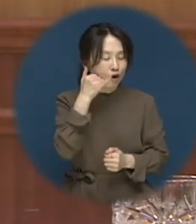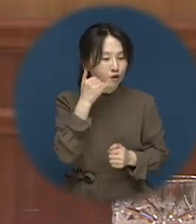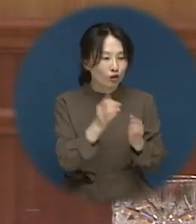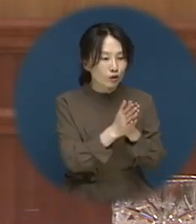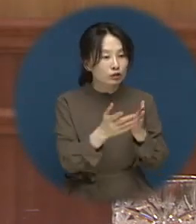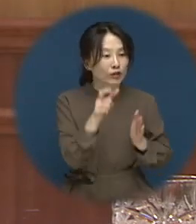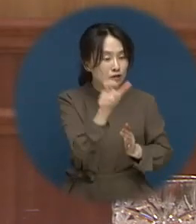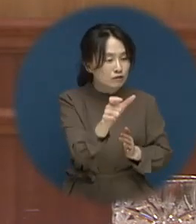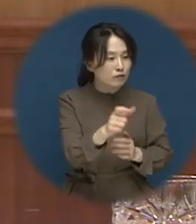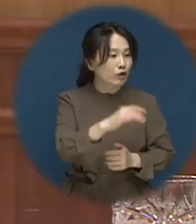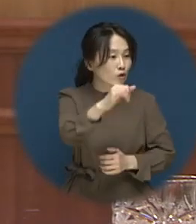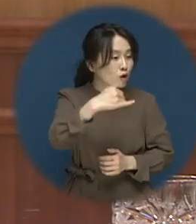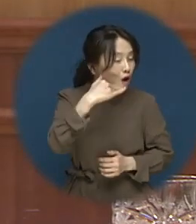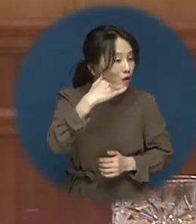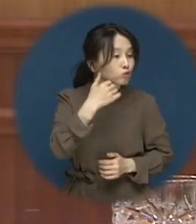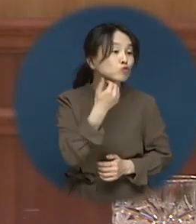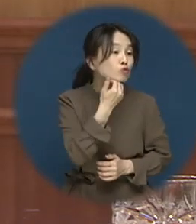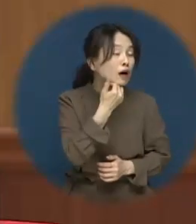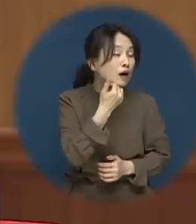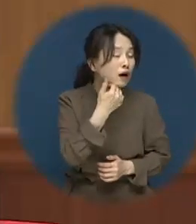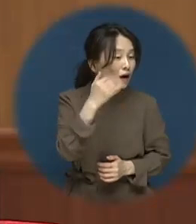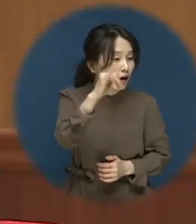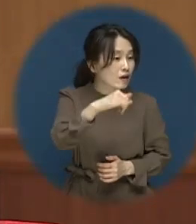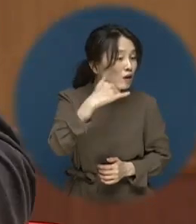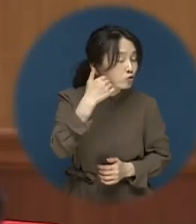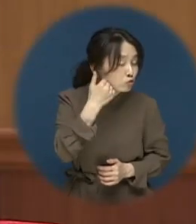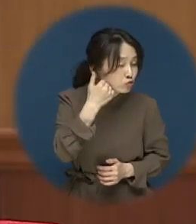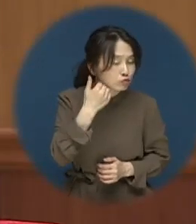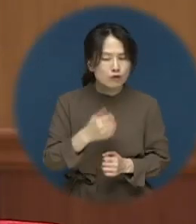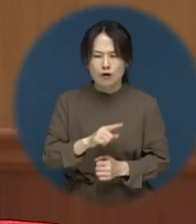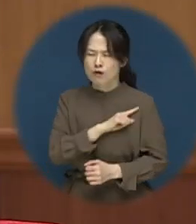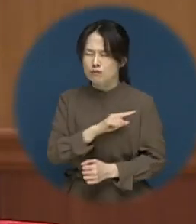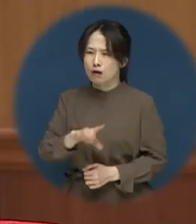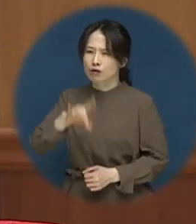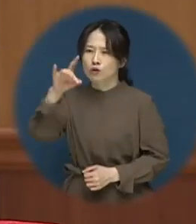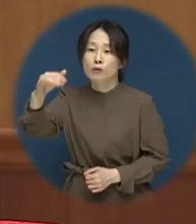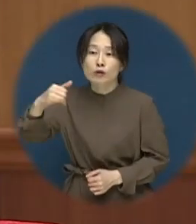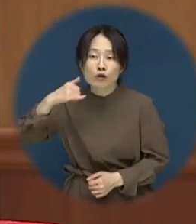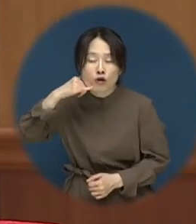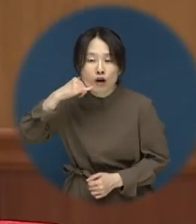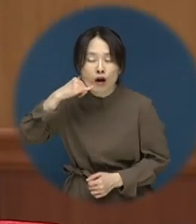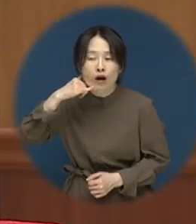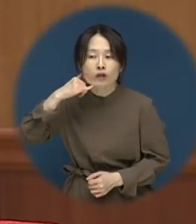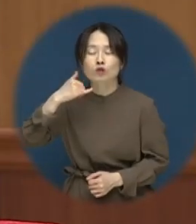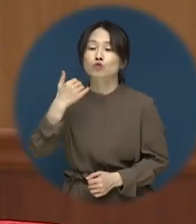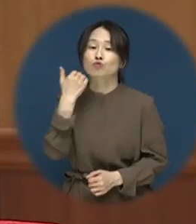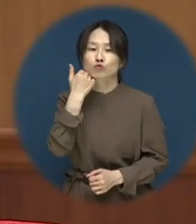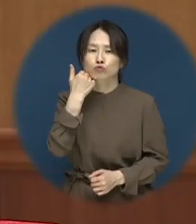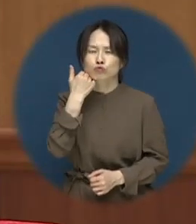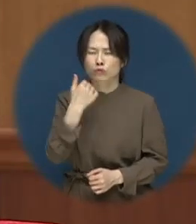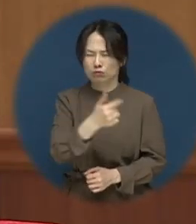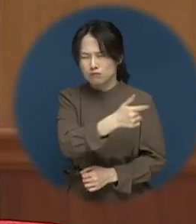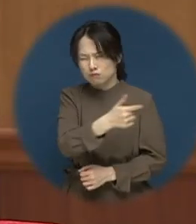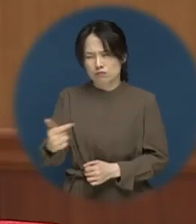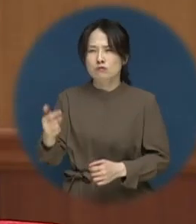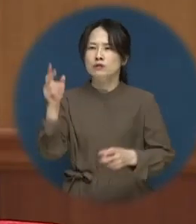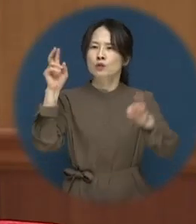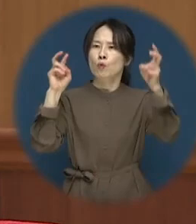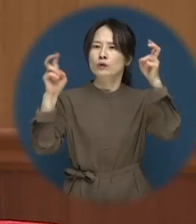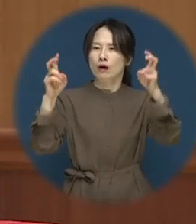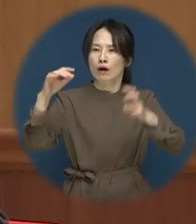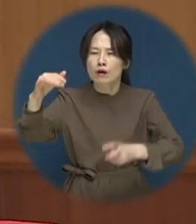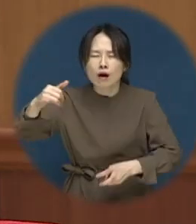연락 오는 곳이 어떤 곳이었어요? 그때 이제 뭐 제일 처음에 연락 온 데가요. 우연하게도 그룹에서 연락이 왔습니다. 그래요?